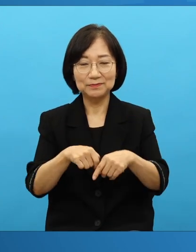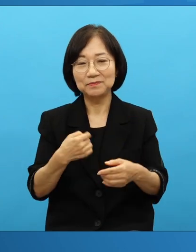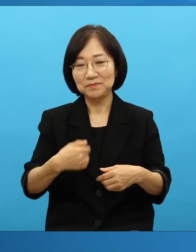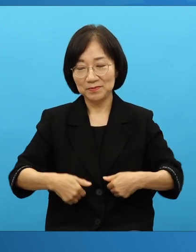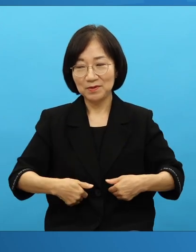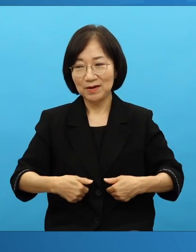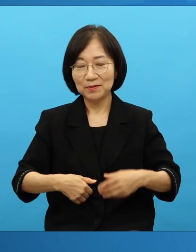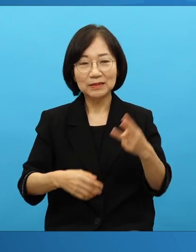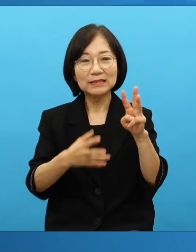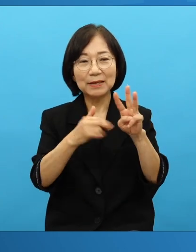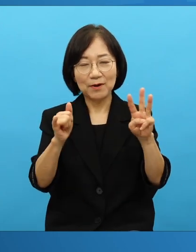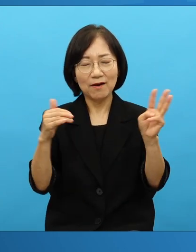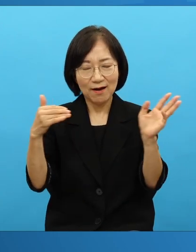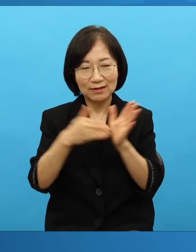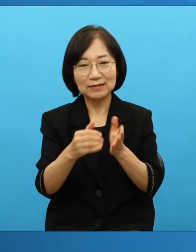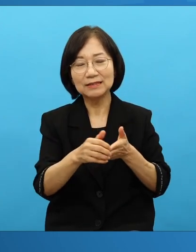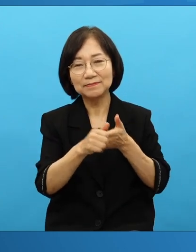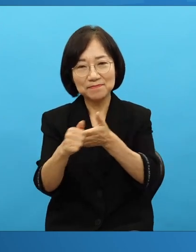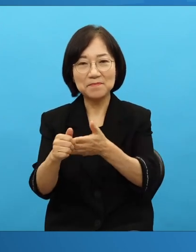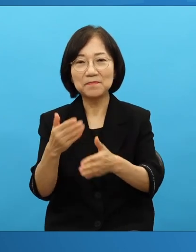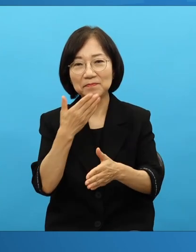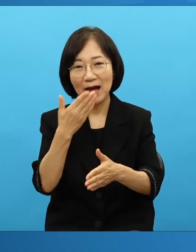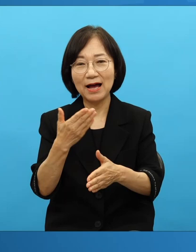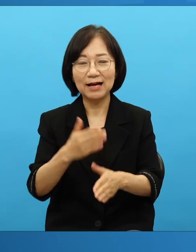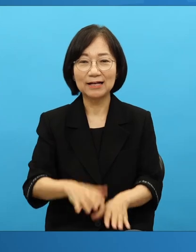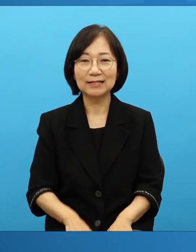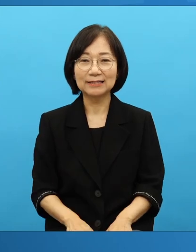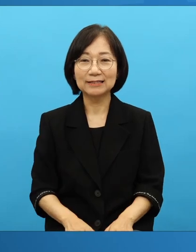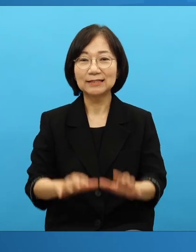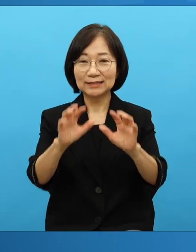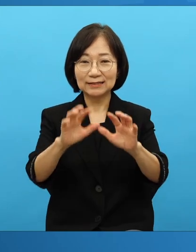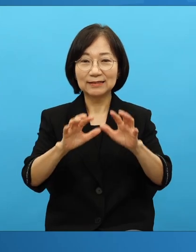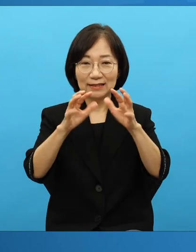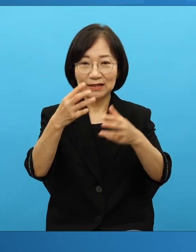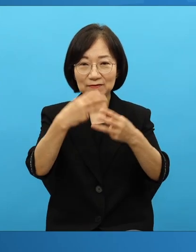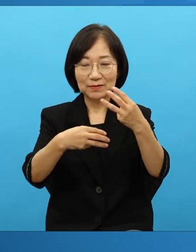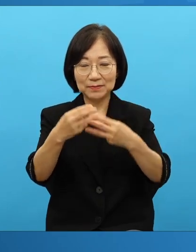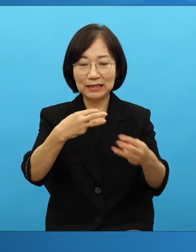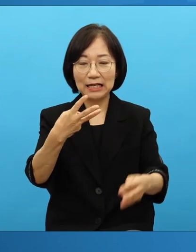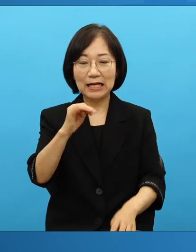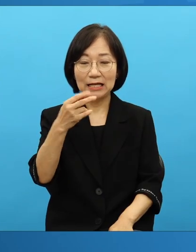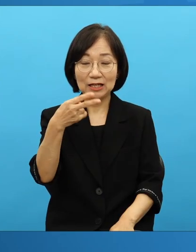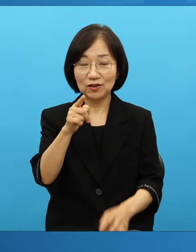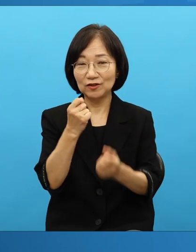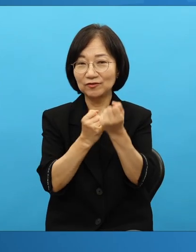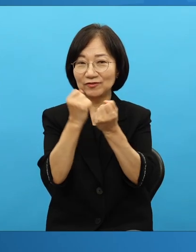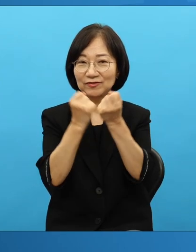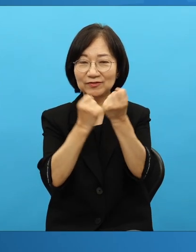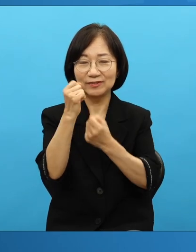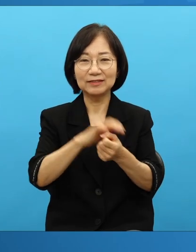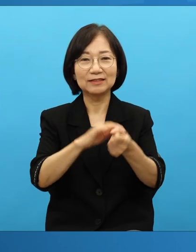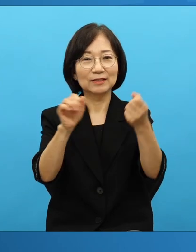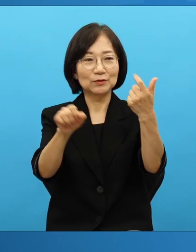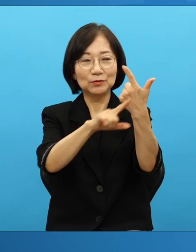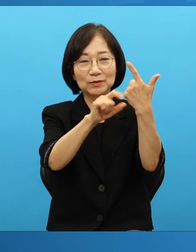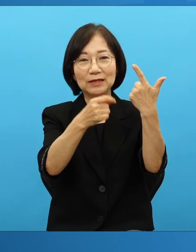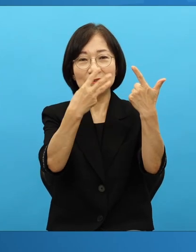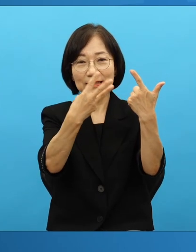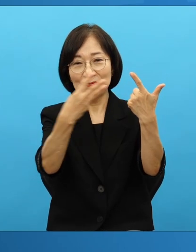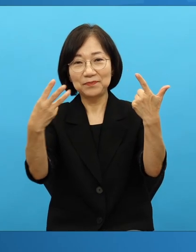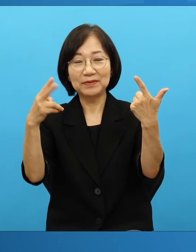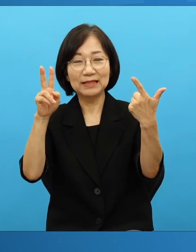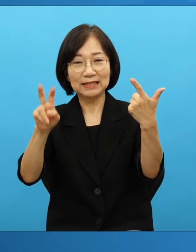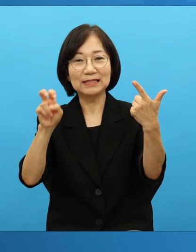양식은 등록 사이트에서 다운로드 받을 수 있습니다. 다음으로 세계 렘넌트 리더 수련회 등록입니다. 6월 3일 월요일부터 6월 22일